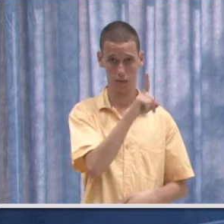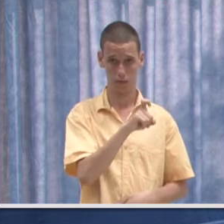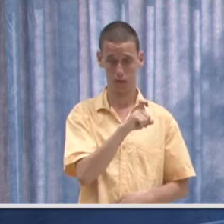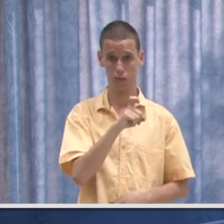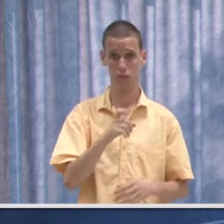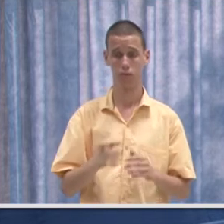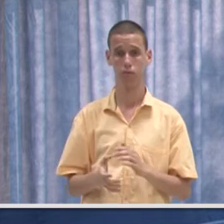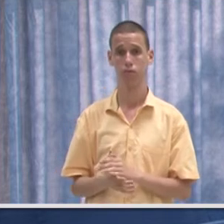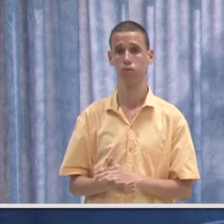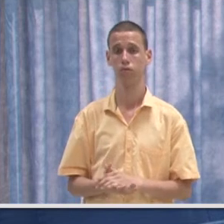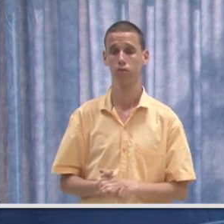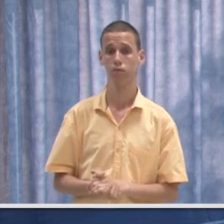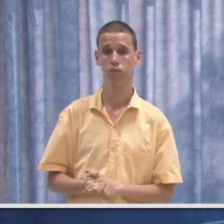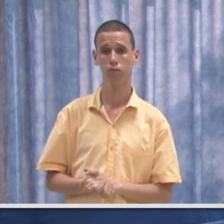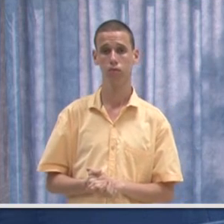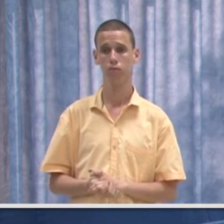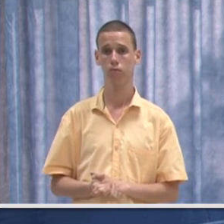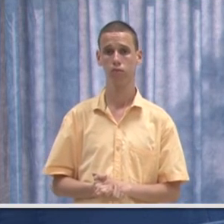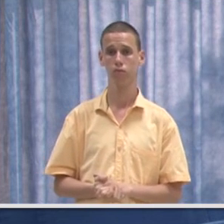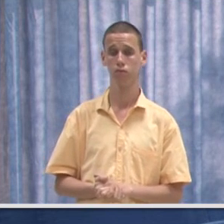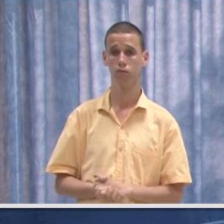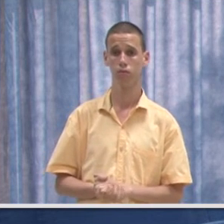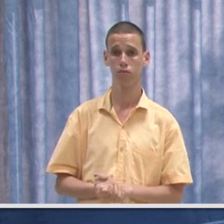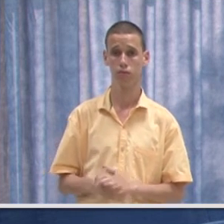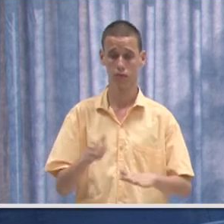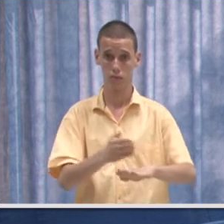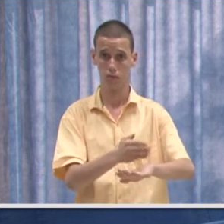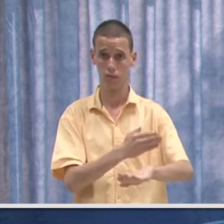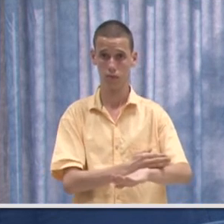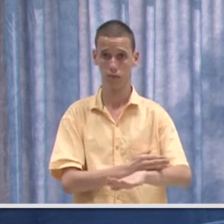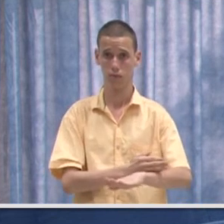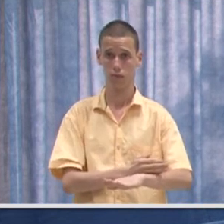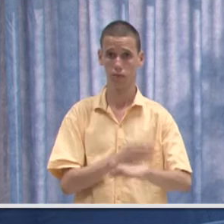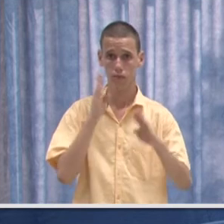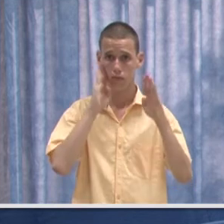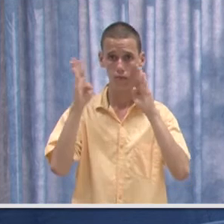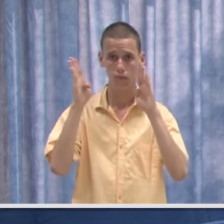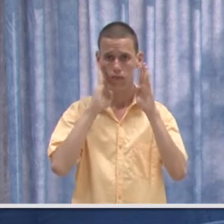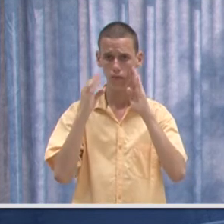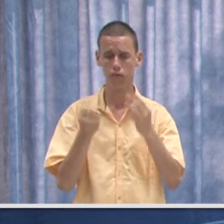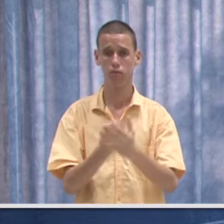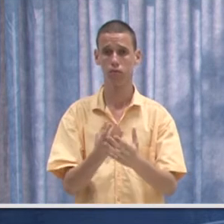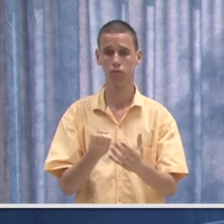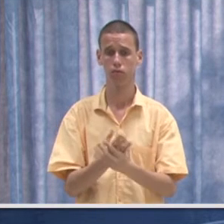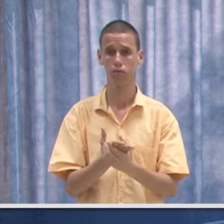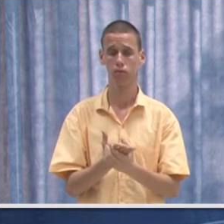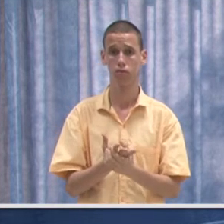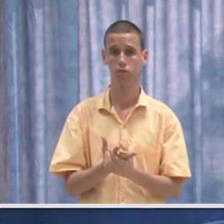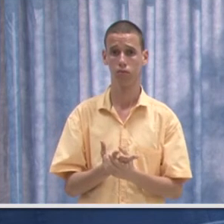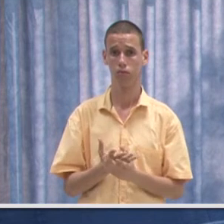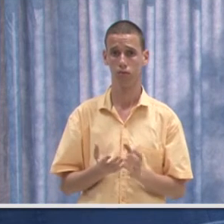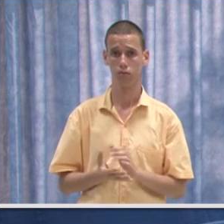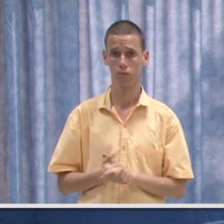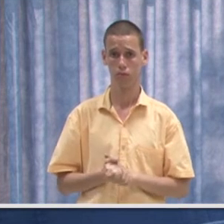les formations qui sont dévoilées au réseau social about sa 11e cas. Pour ce cas de nous, mise à